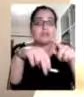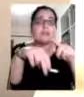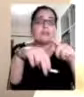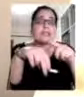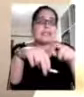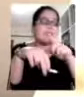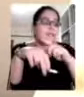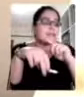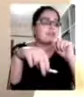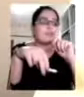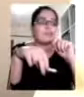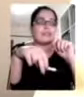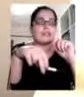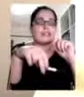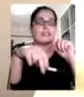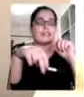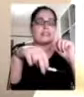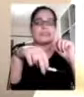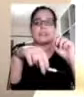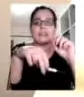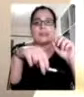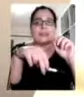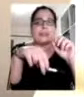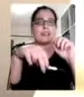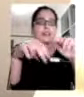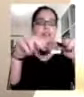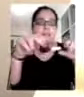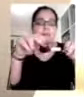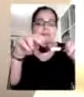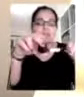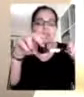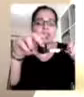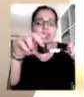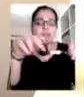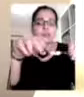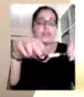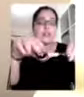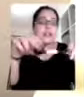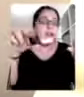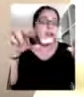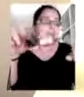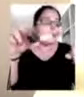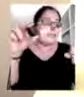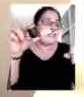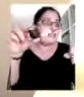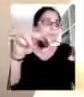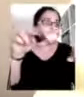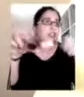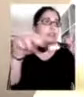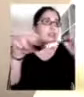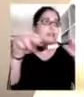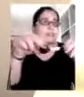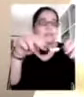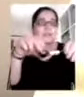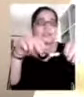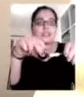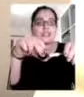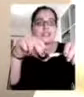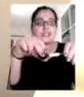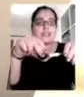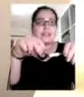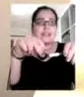pipoyu gördüm, bayıldım. Demin söylüyordum zaten. Hem renk olarak hem model olarak çok hoş. Ben de bu çalışma